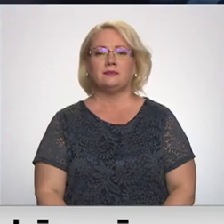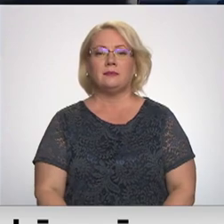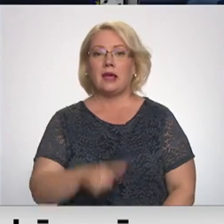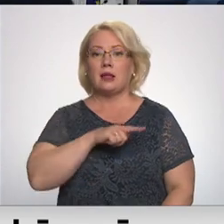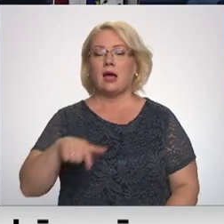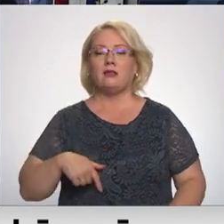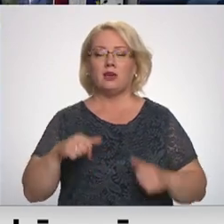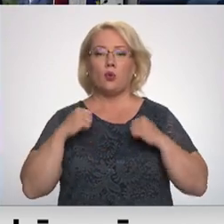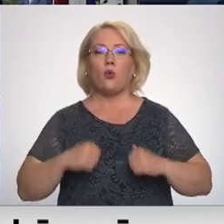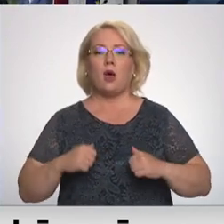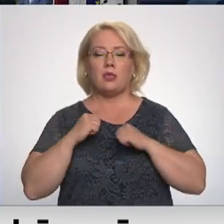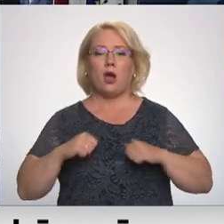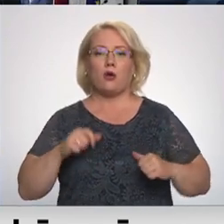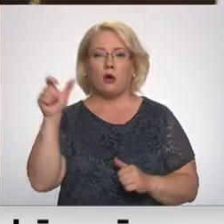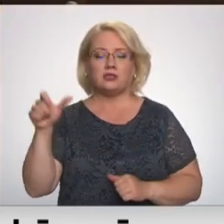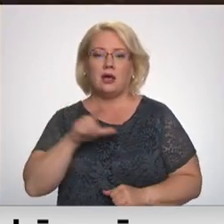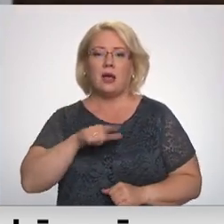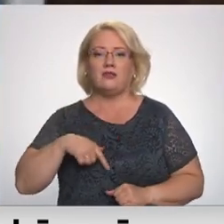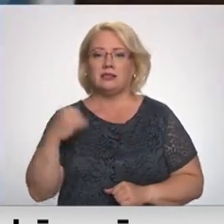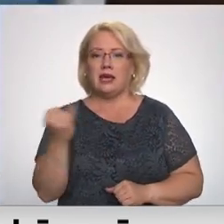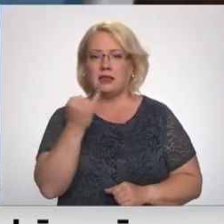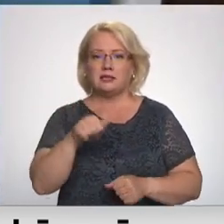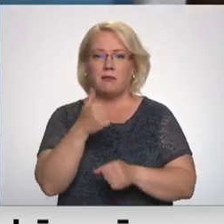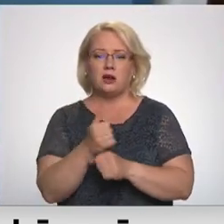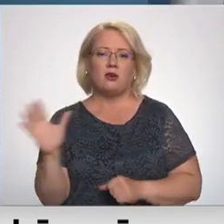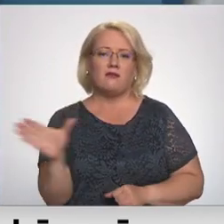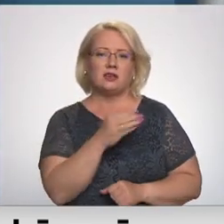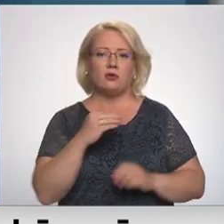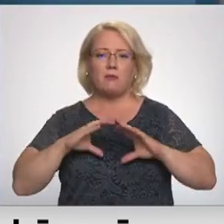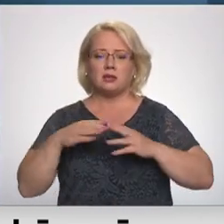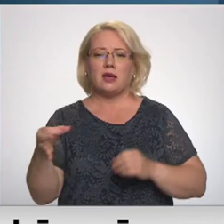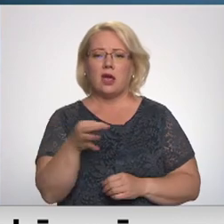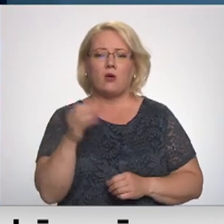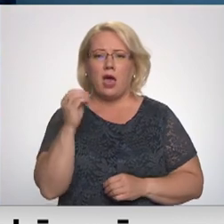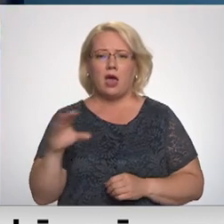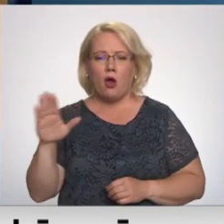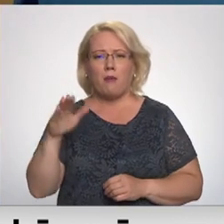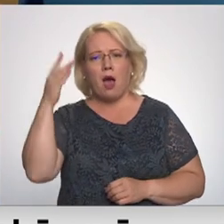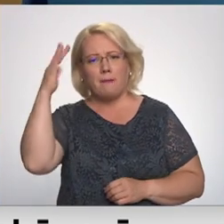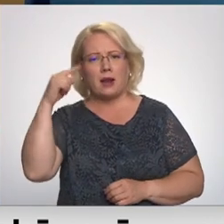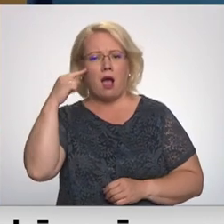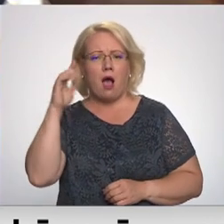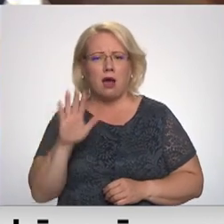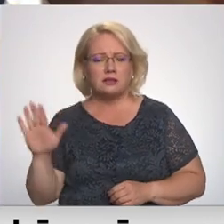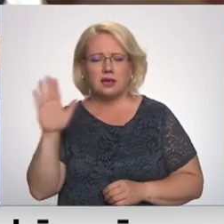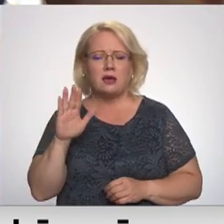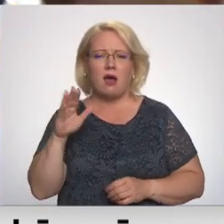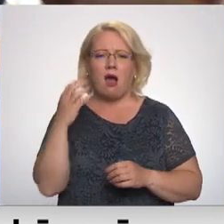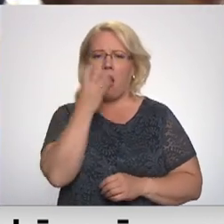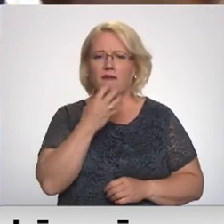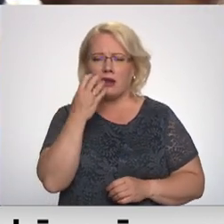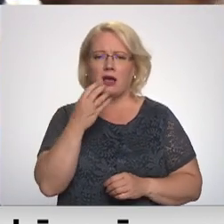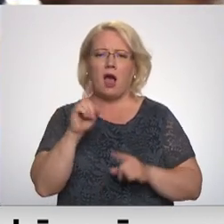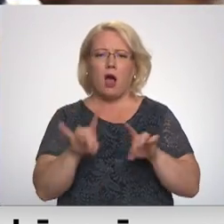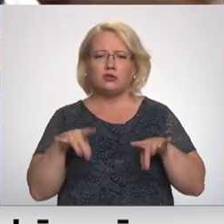Latvijas goda konsuli Latvijas intereses pārstāv visos pasaules reģionos – Eiropā, Amerikā, Āzijā, Āfrikā, Austrālijā un